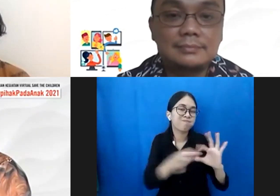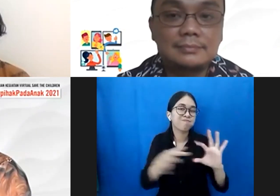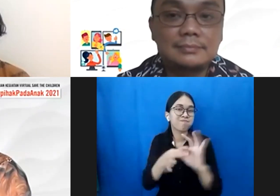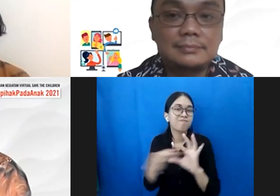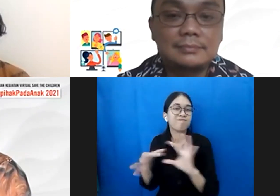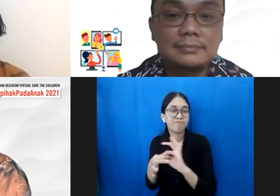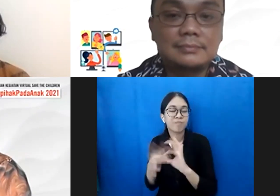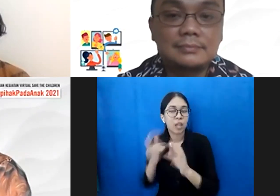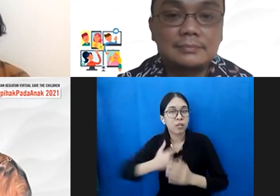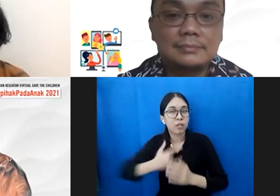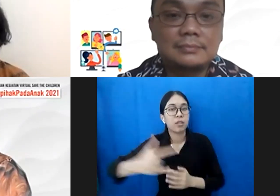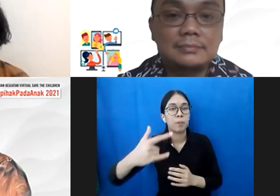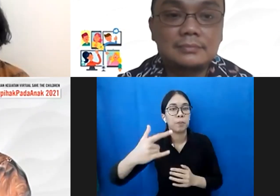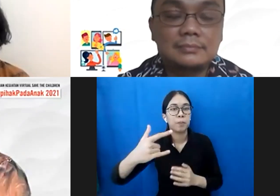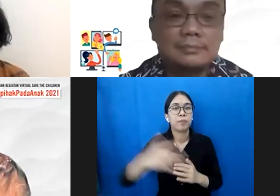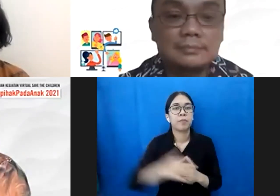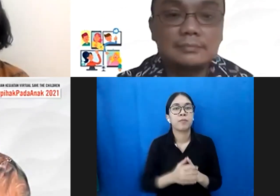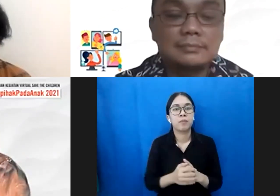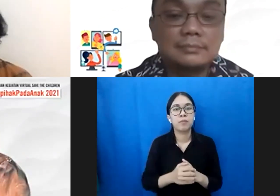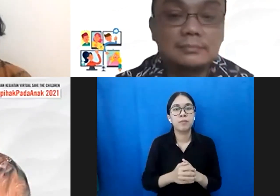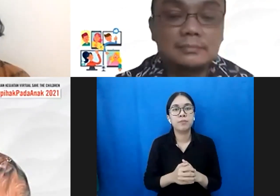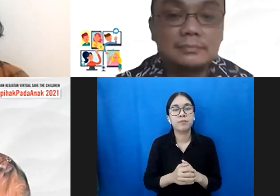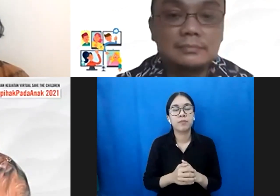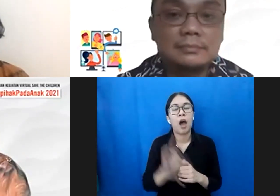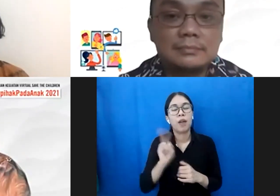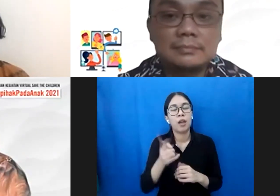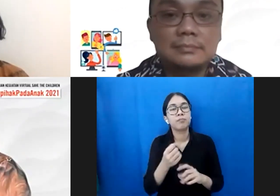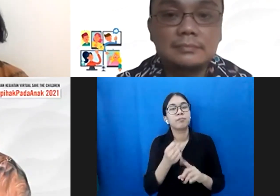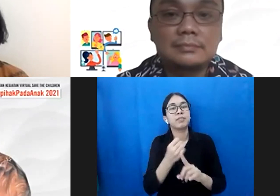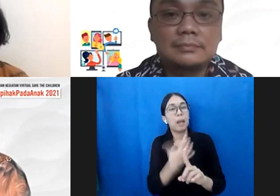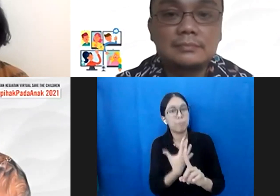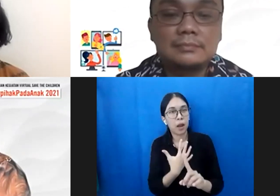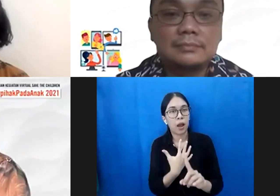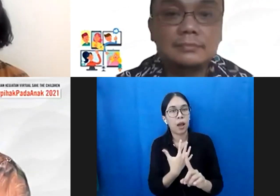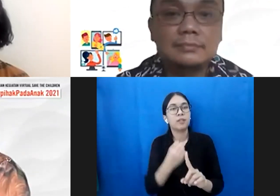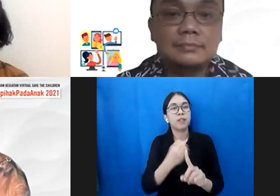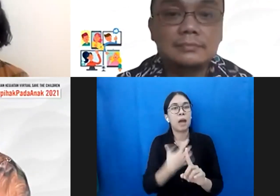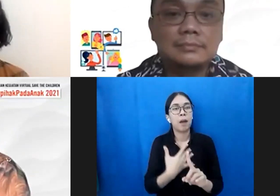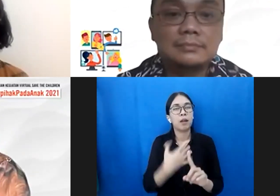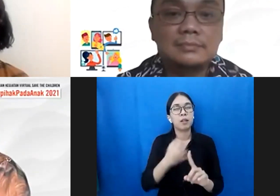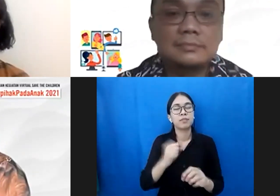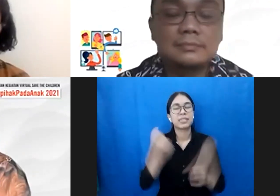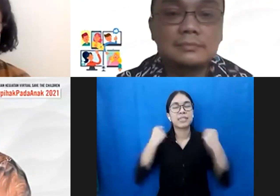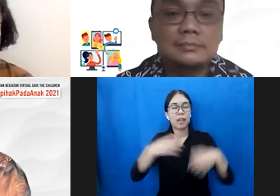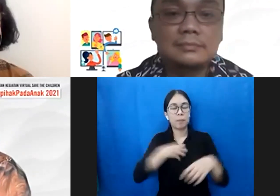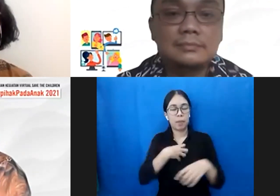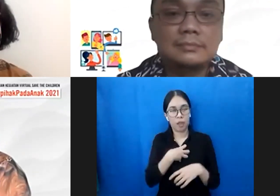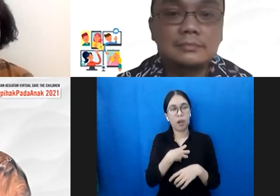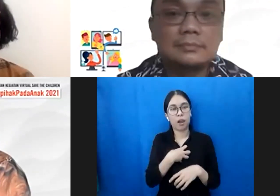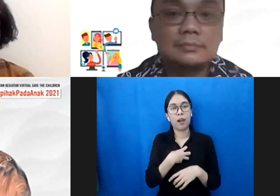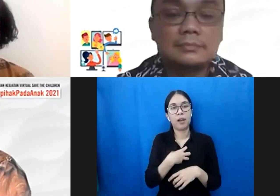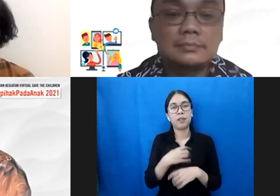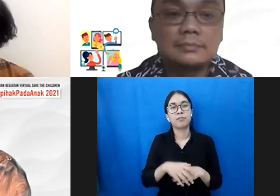gitu. Tentu saja berdampak juga, justru memberikan dampak pada kesehatan mental kita, baik kita sendiri